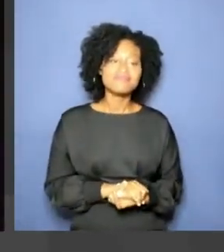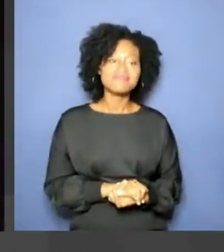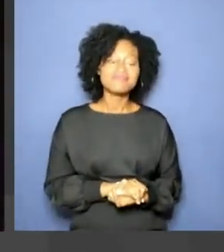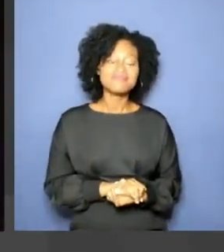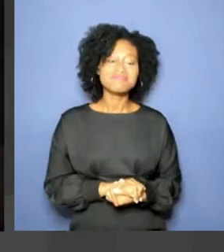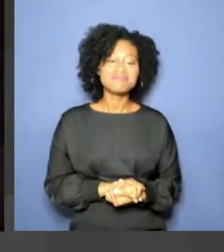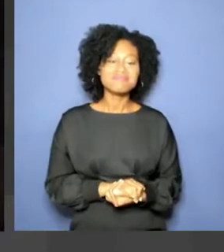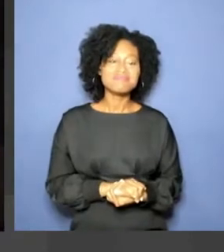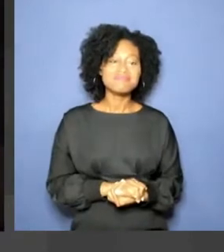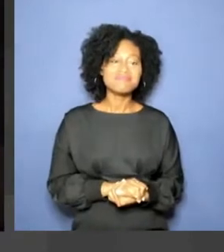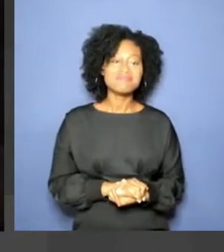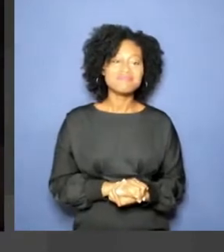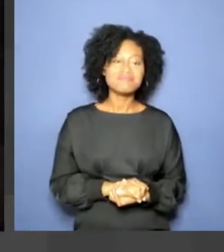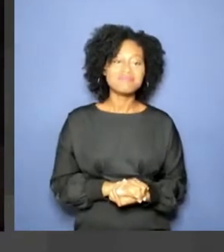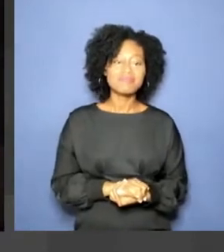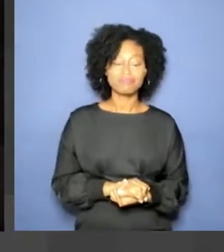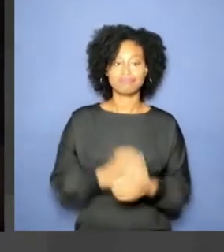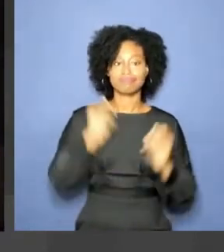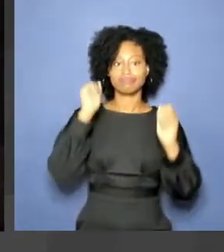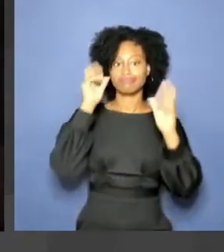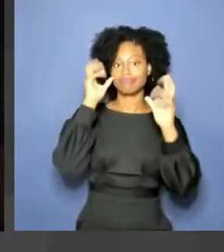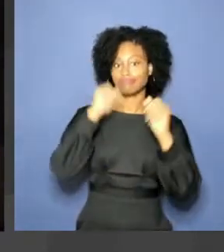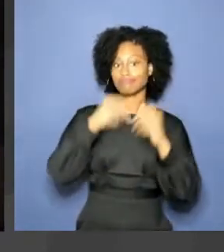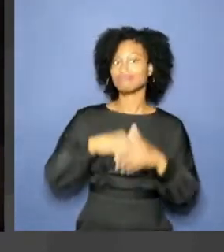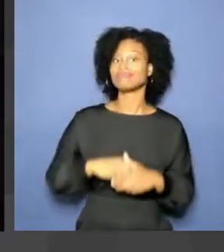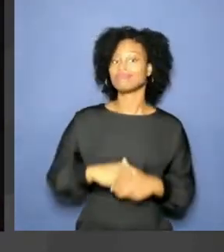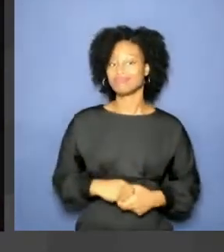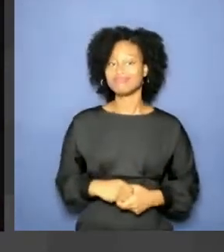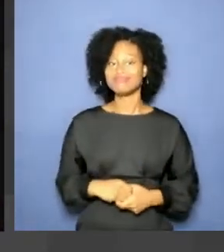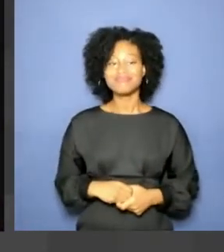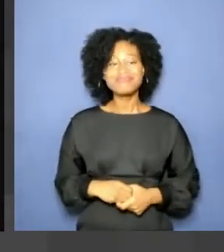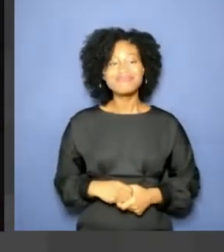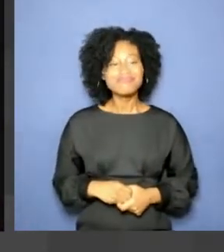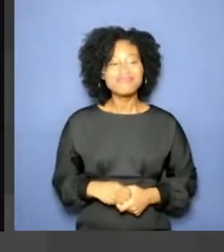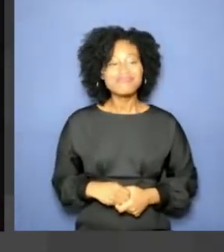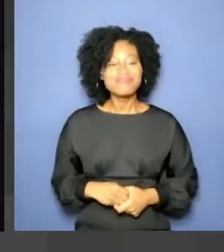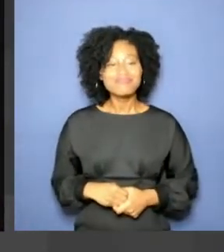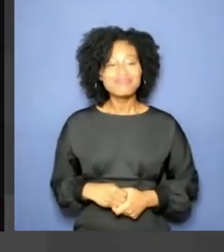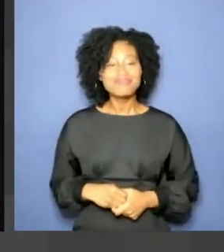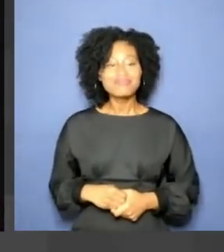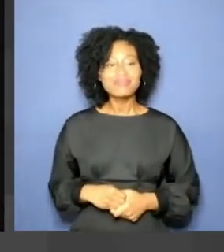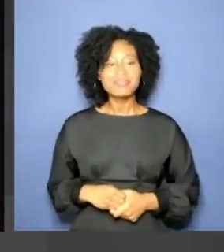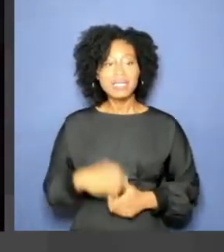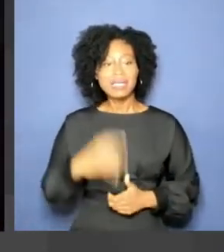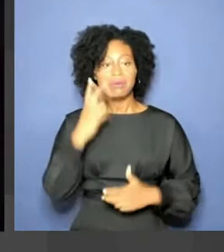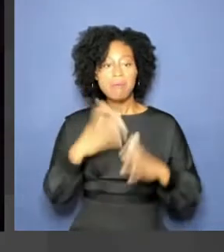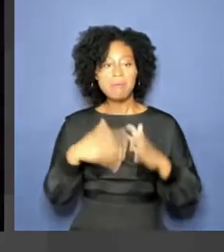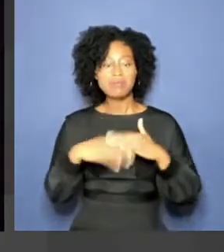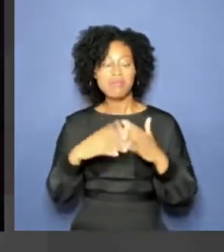헐. 잠깐만, 소리 봐봐. 소리 들어보세요, 여러분. 마크 소리 최대로 한번 해볼게요.